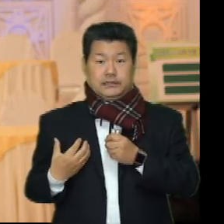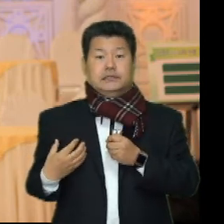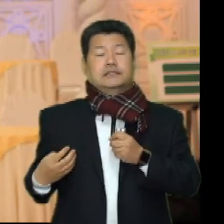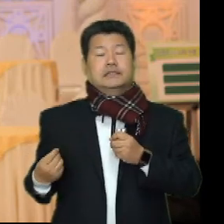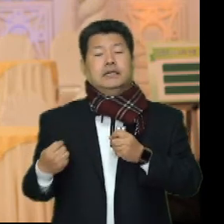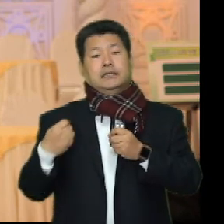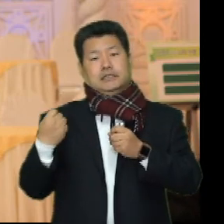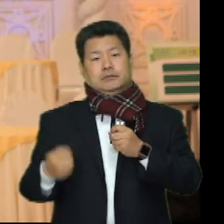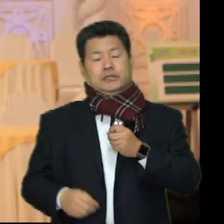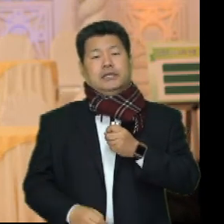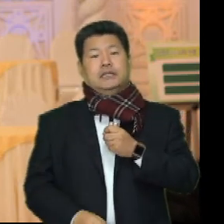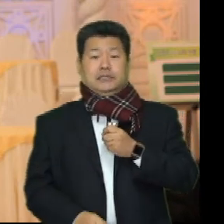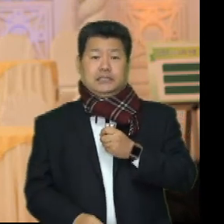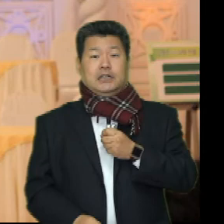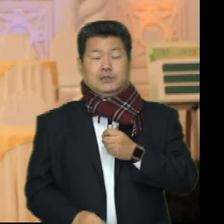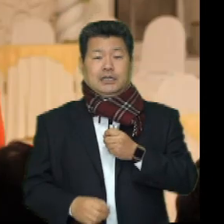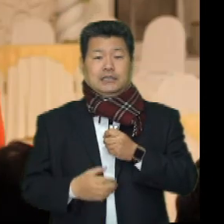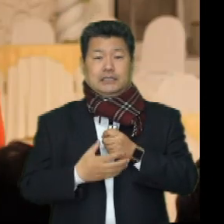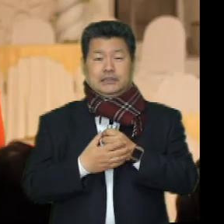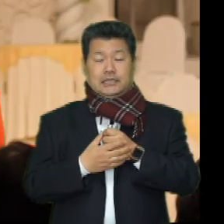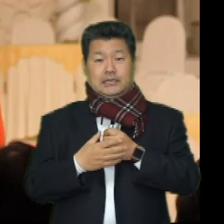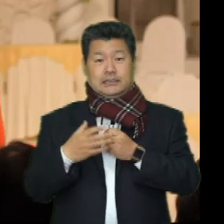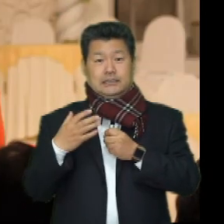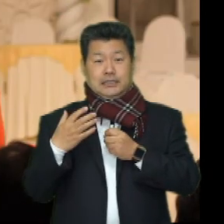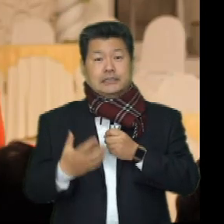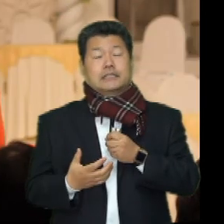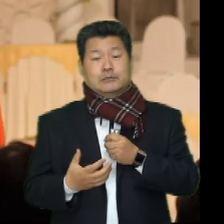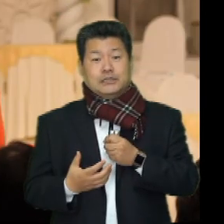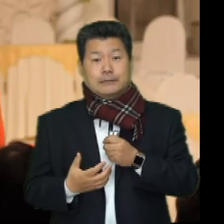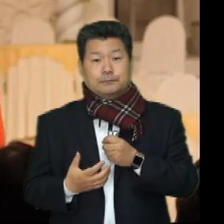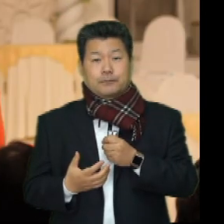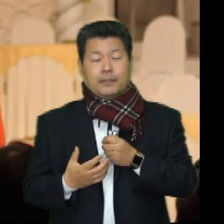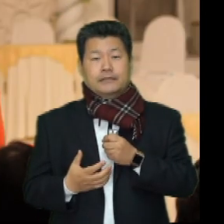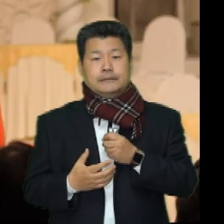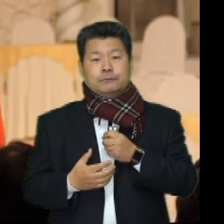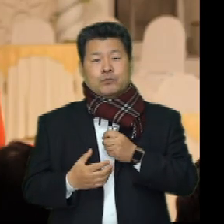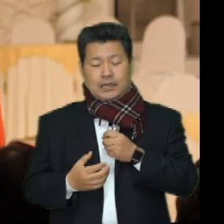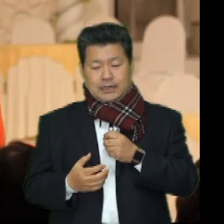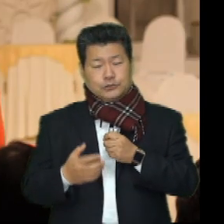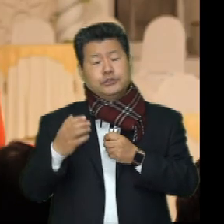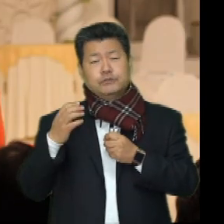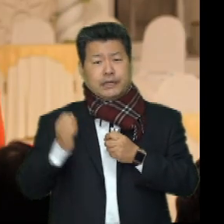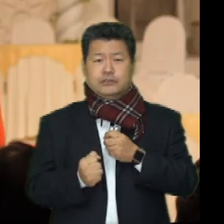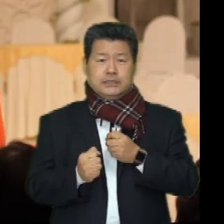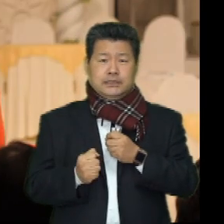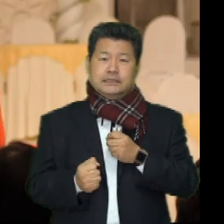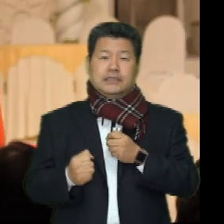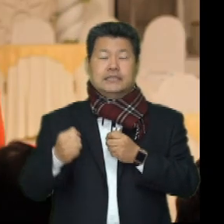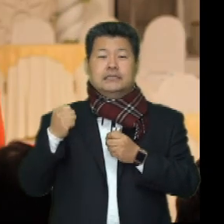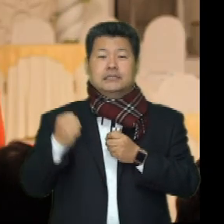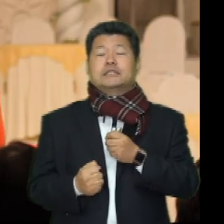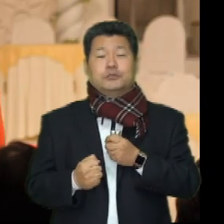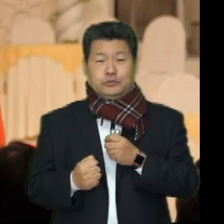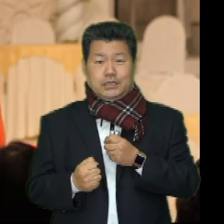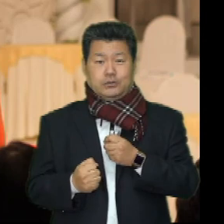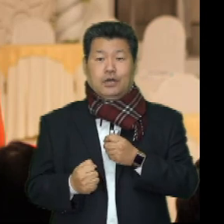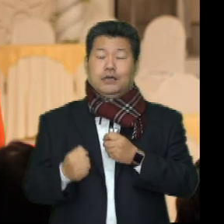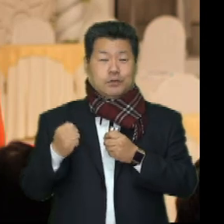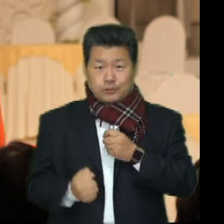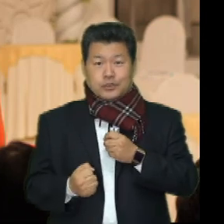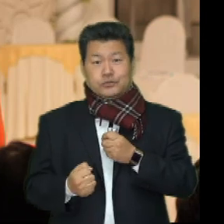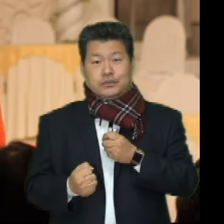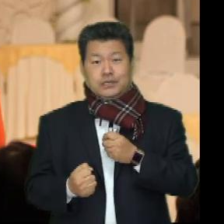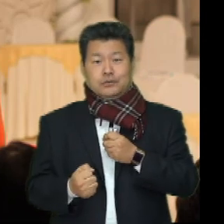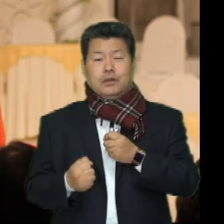건강에 좋은지 이런 걸 여러분들이 실감을 할 거라 이런 생각을 했었습니다. 그래서 유인균 발효는 일단 실습이